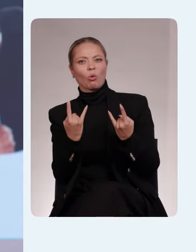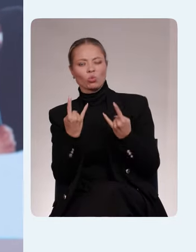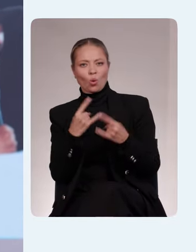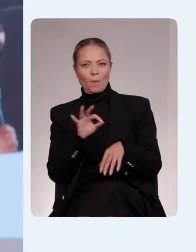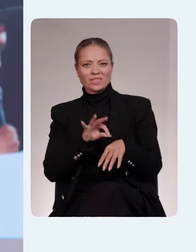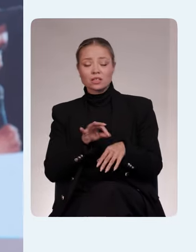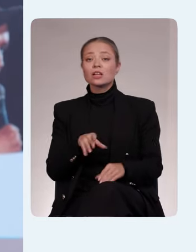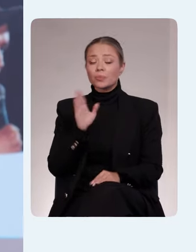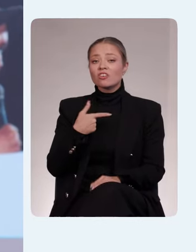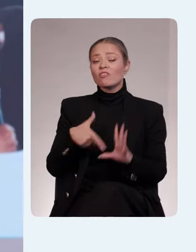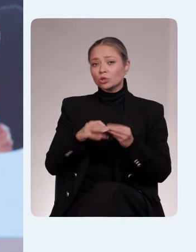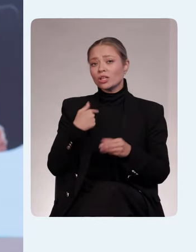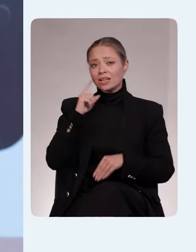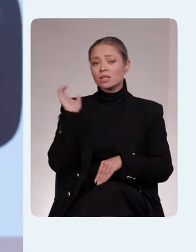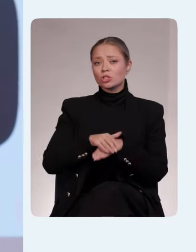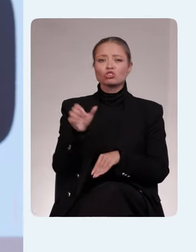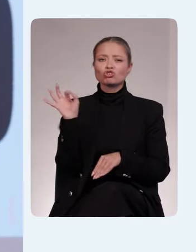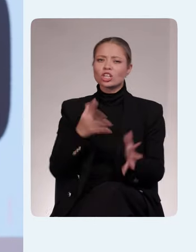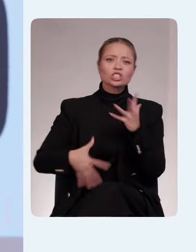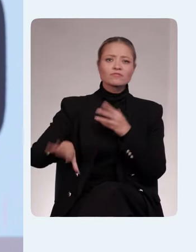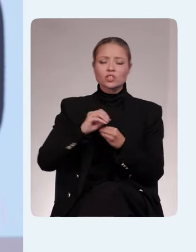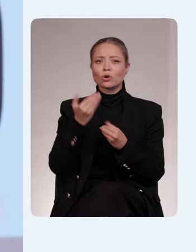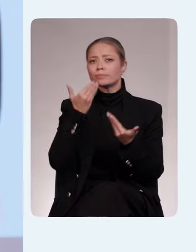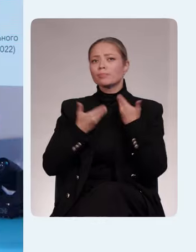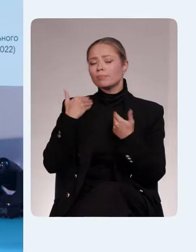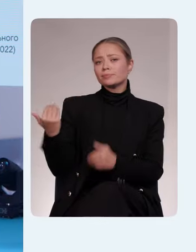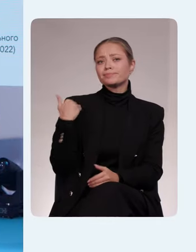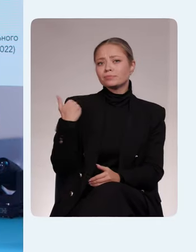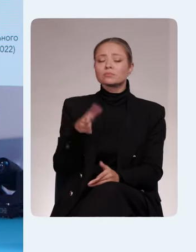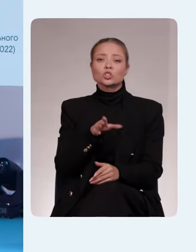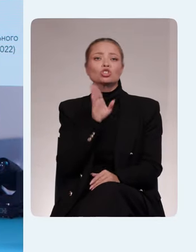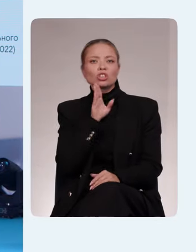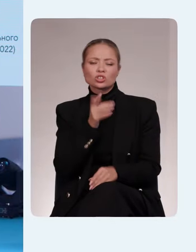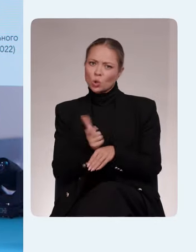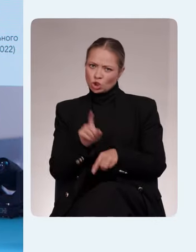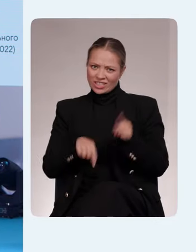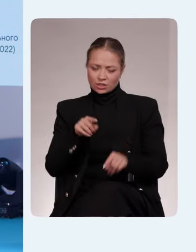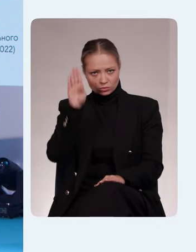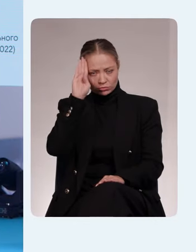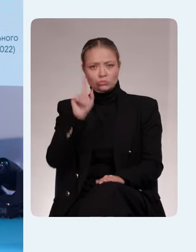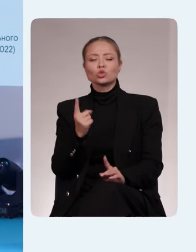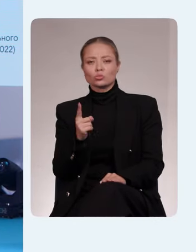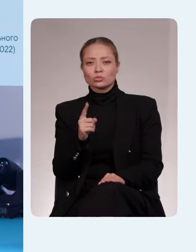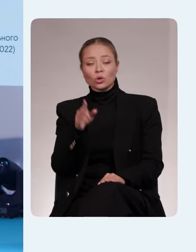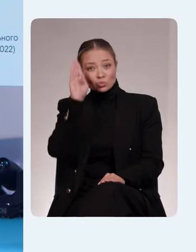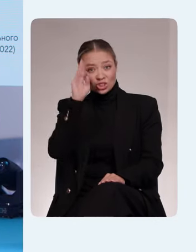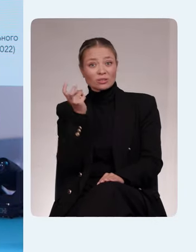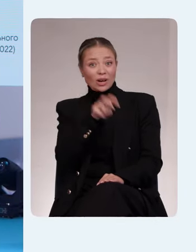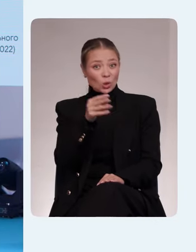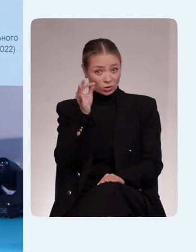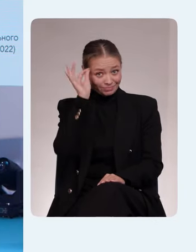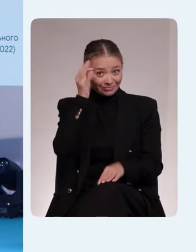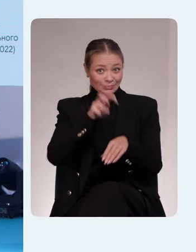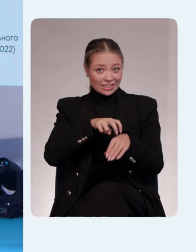Знаете, я заметил, что чаще всего ко мне там обращаются женщины, и очень редко мужчины. Ну, потому что мужчина пойдет к психиатру только